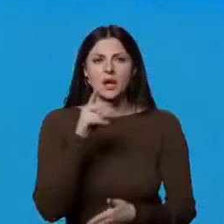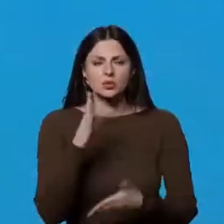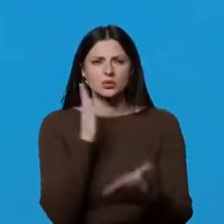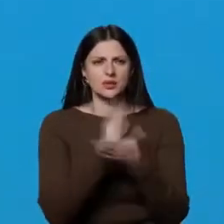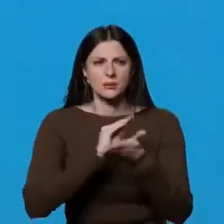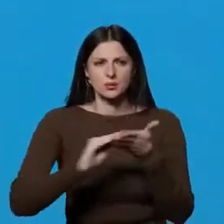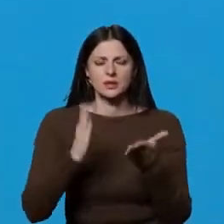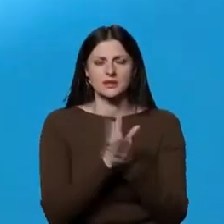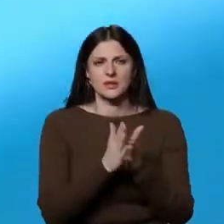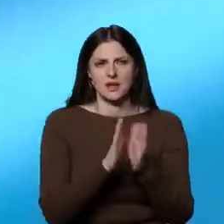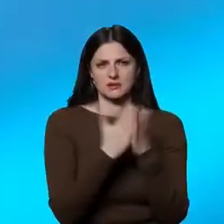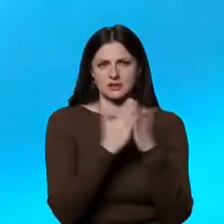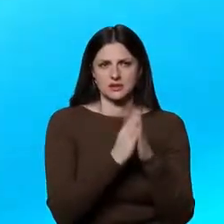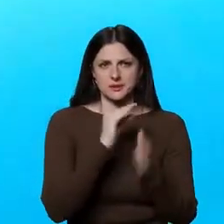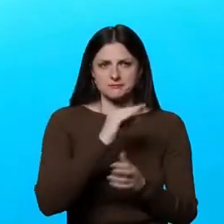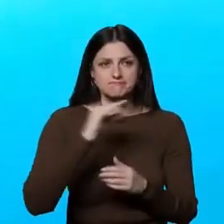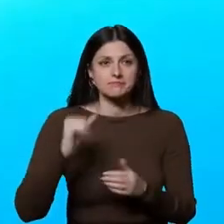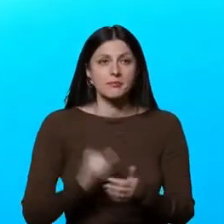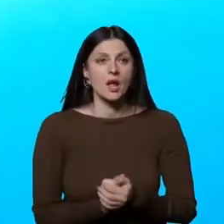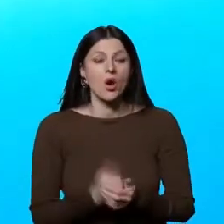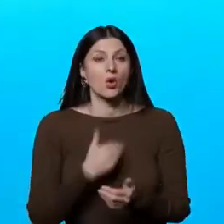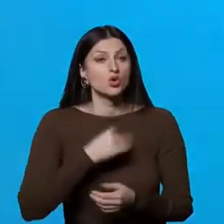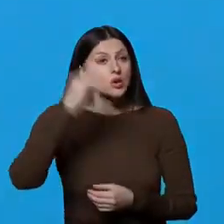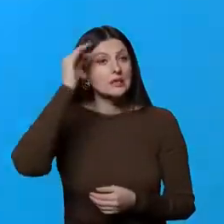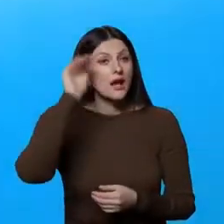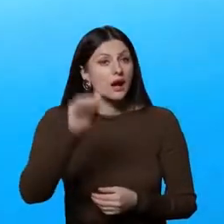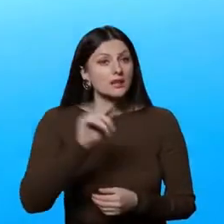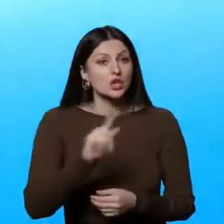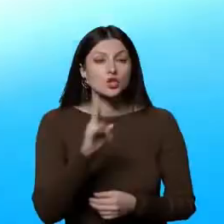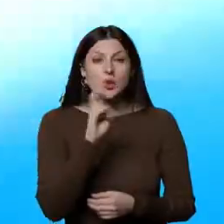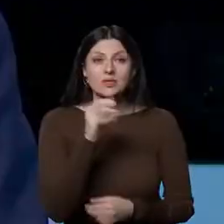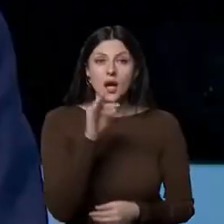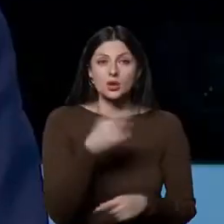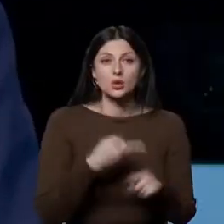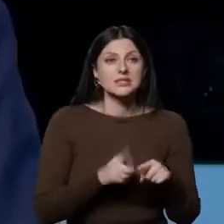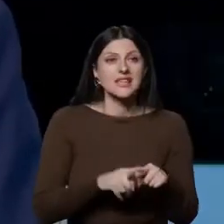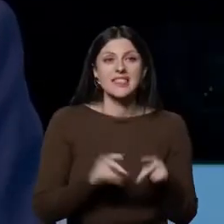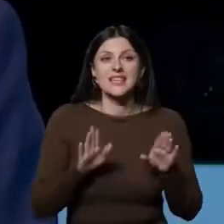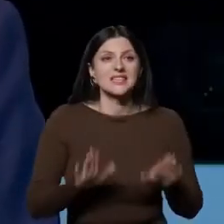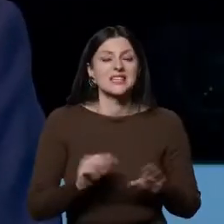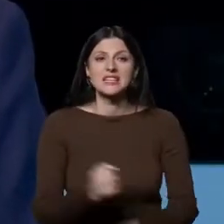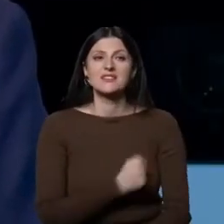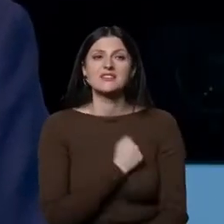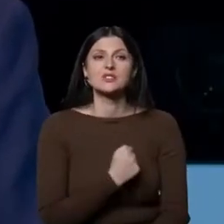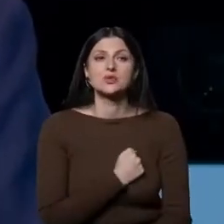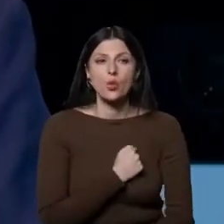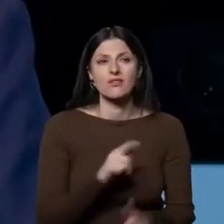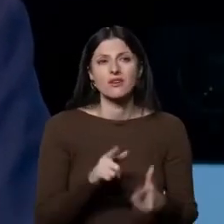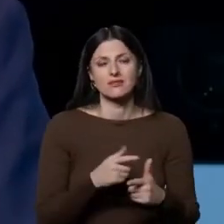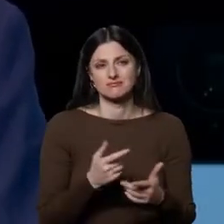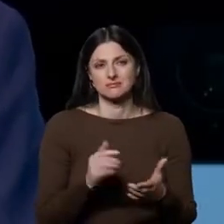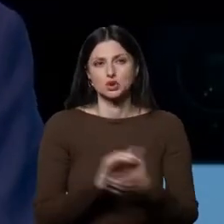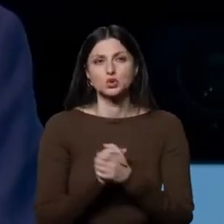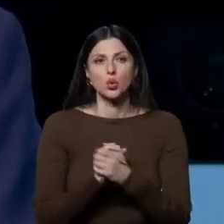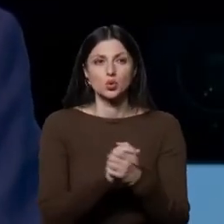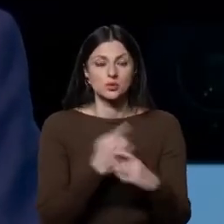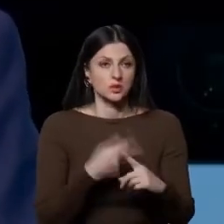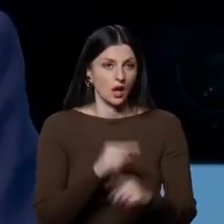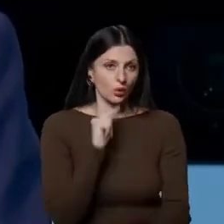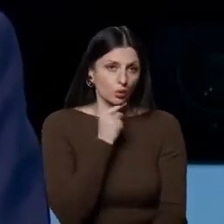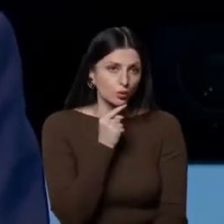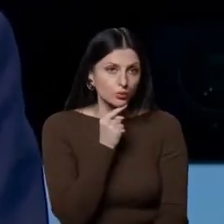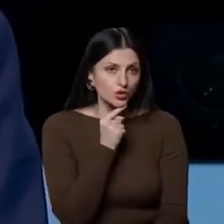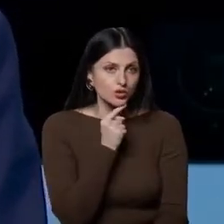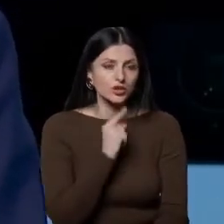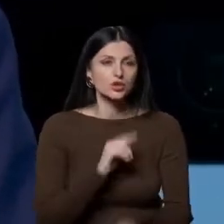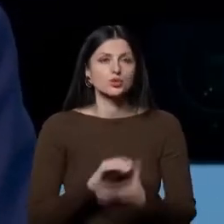книги. І, до речі, хочу нагадати, що НАТО – це ж не тільки військовий або воєнний союз, це економічний союз, це